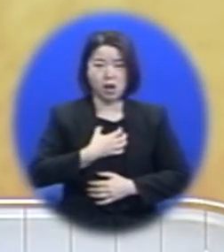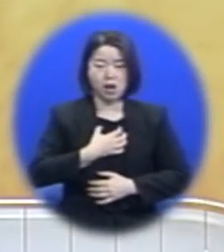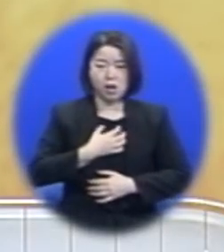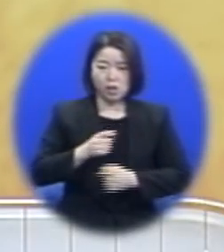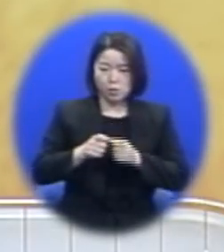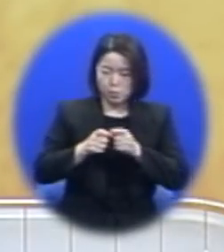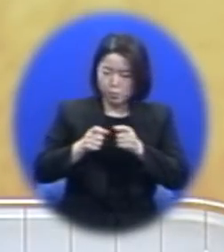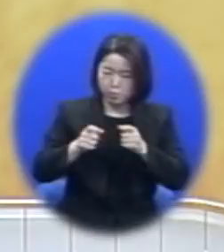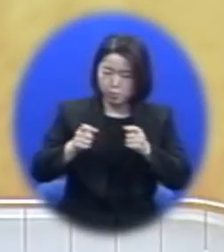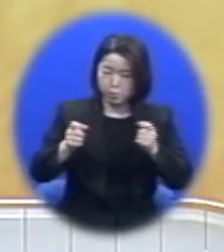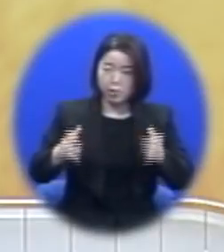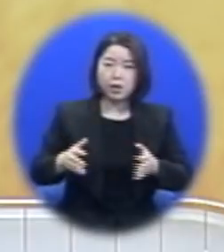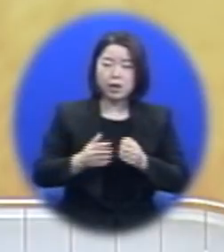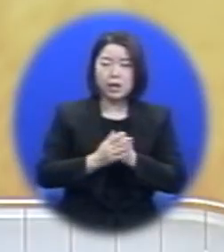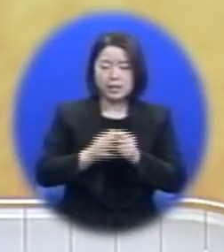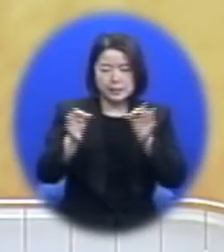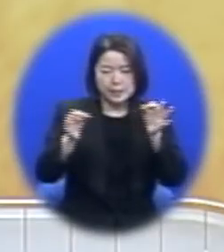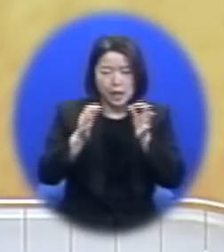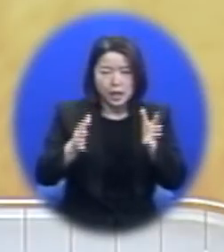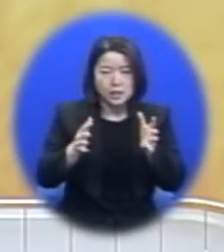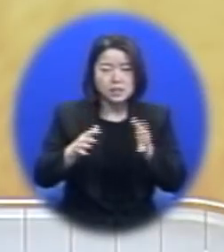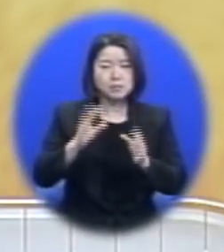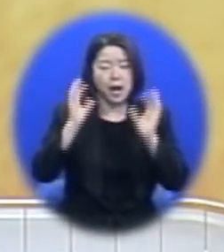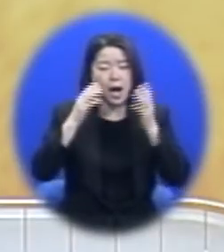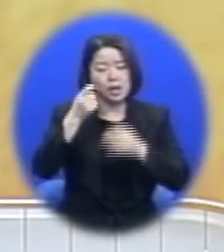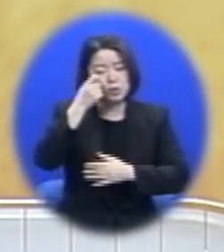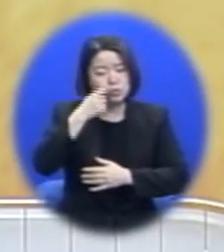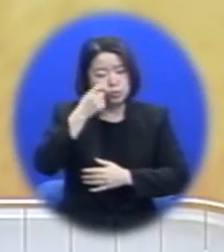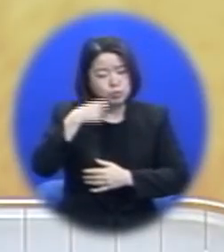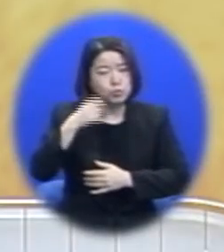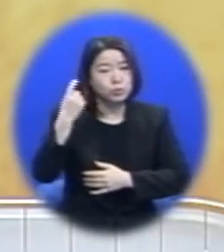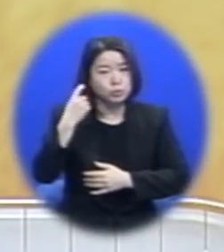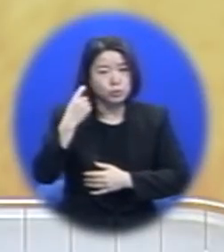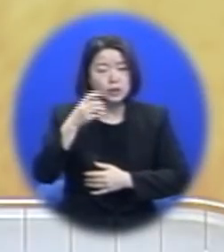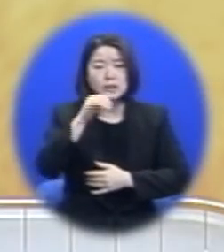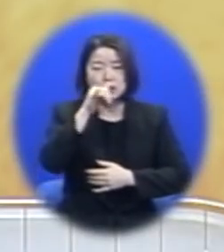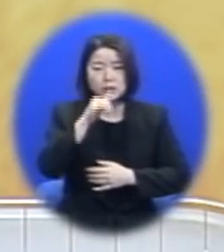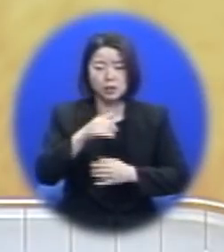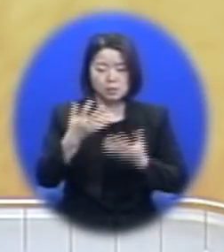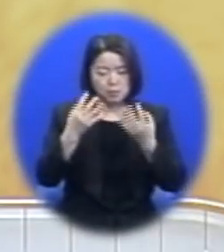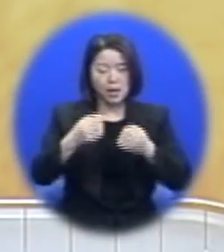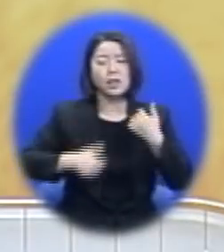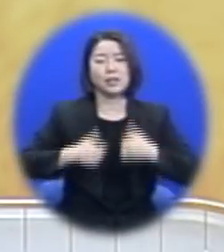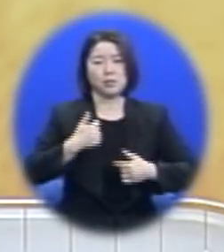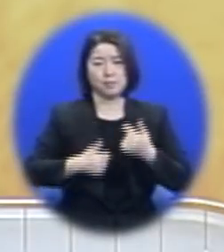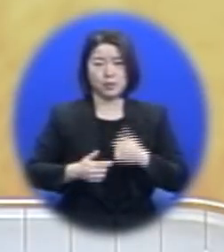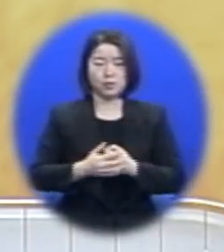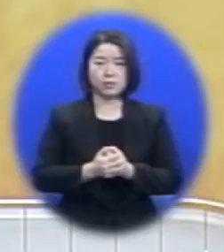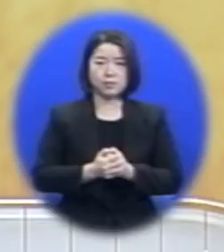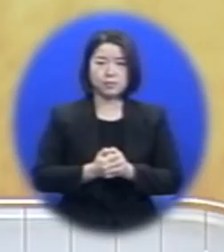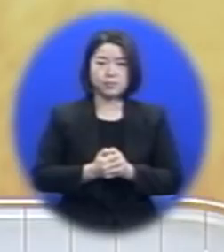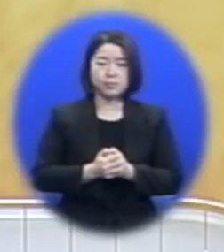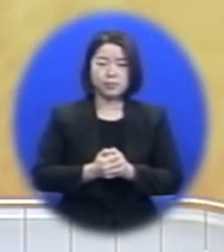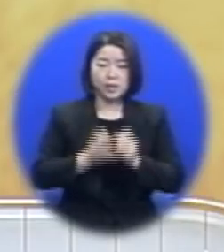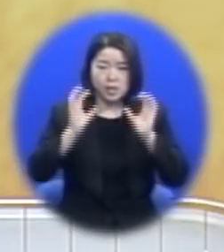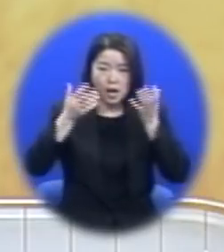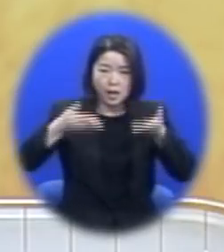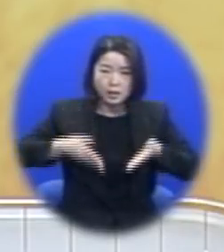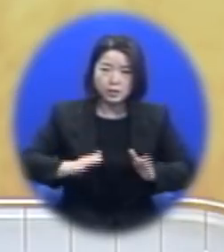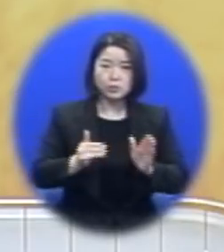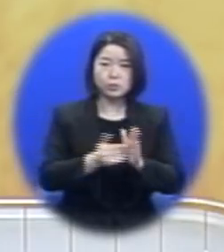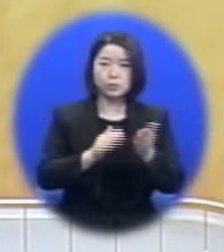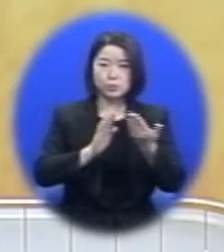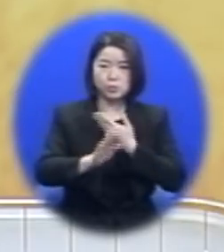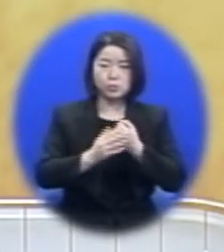않아 잠깐이지만 아이의 울음소리를 들을 수 있어 얼마나 기뻤는지 모릅니다. 아이를 낳고 3시간